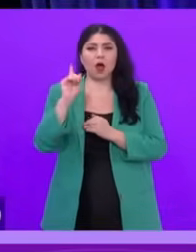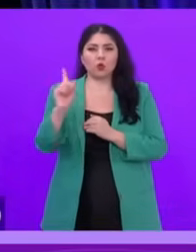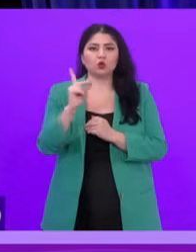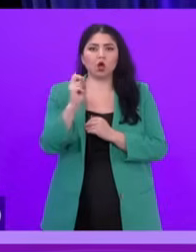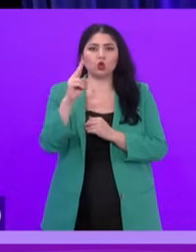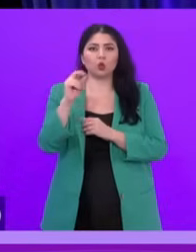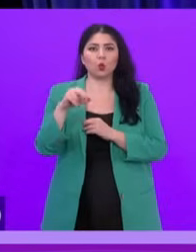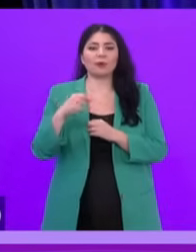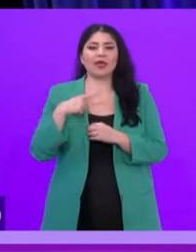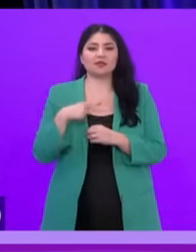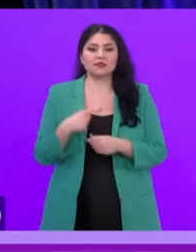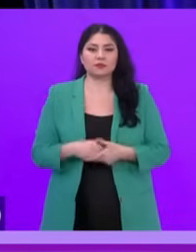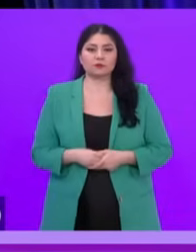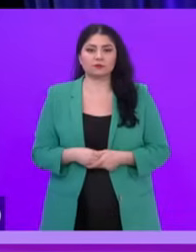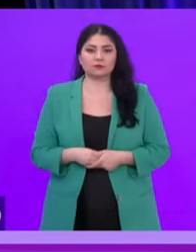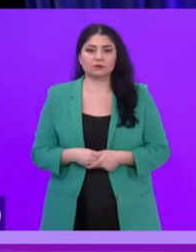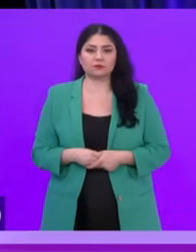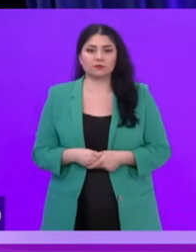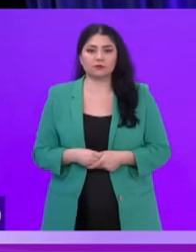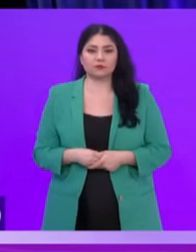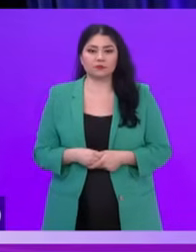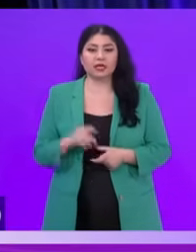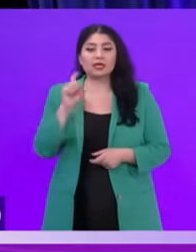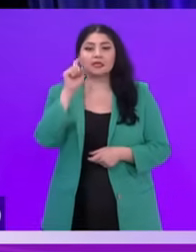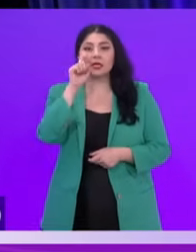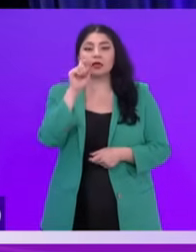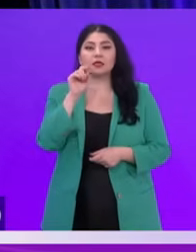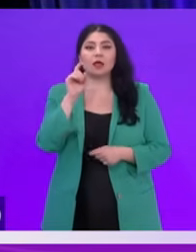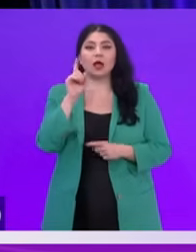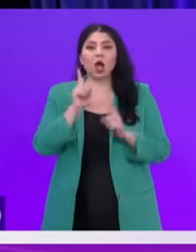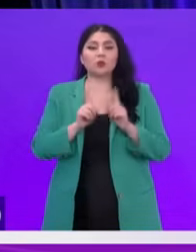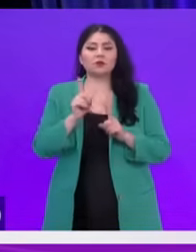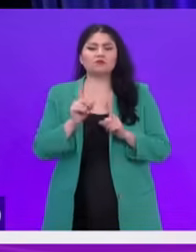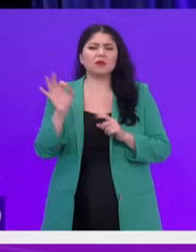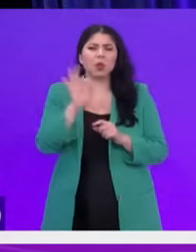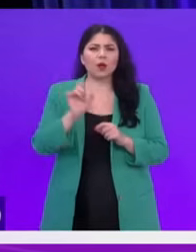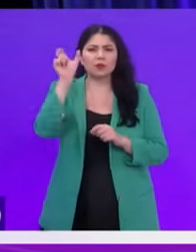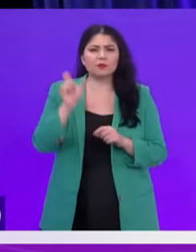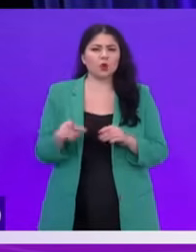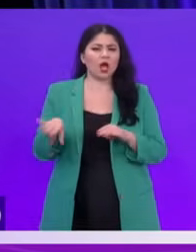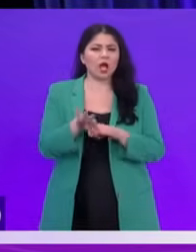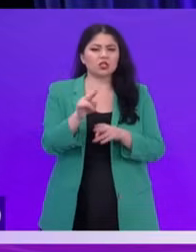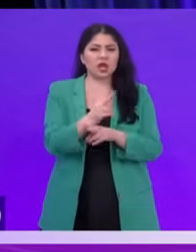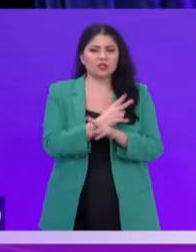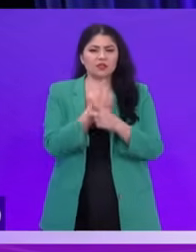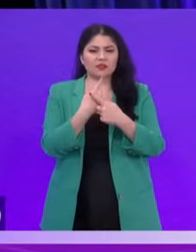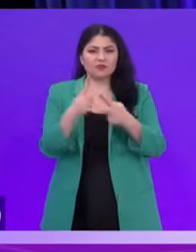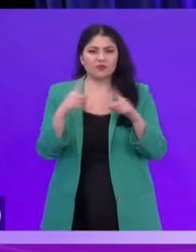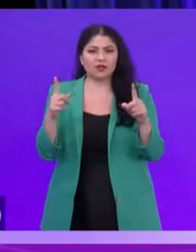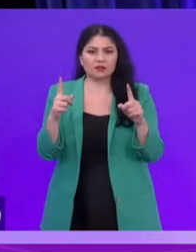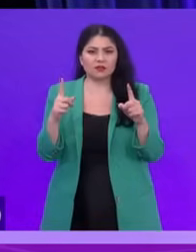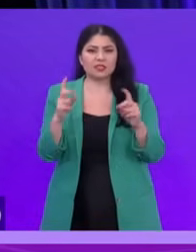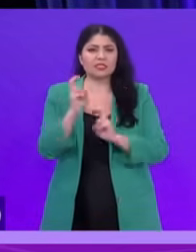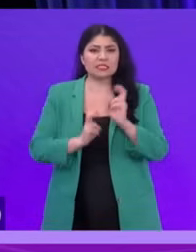a lipsi funcționarii americani, milioanele de funcționari americani de la diverse